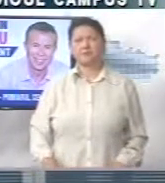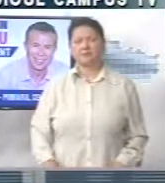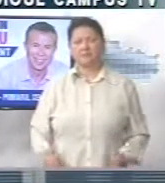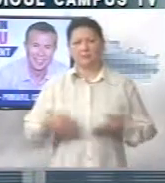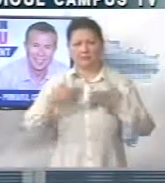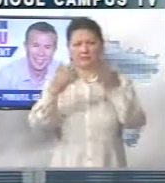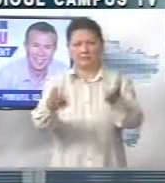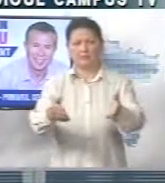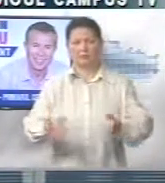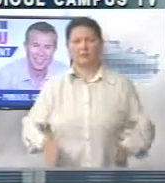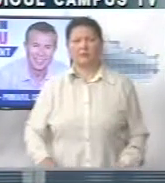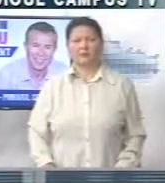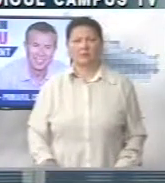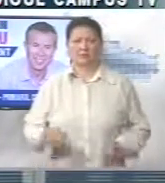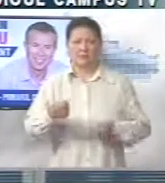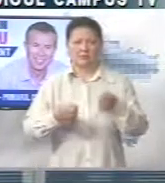electric.